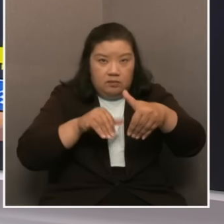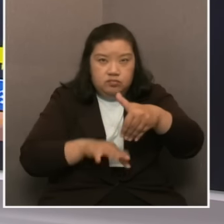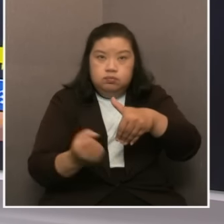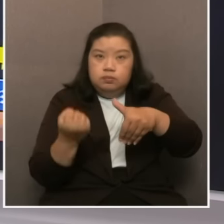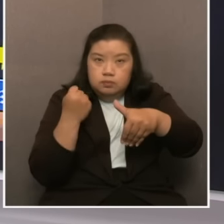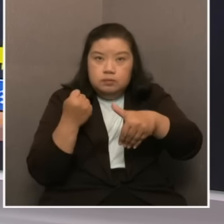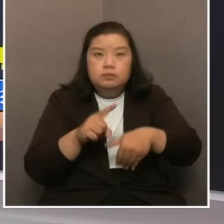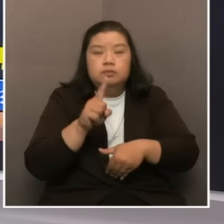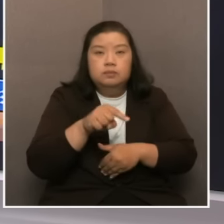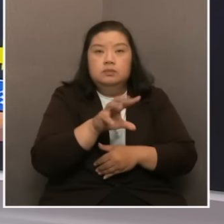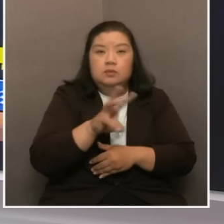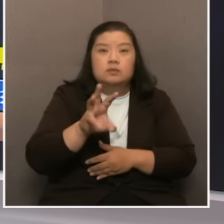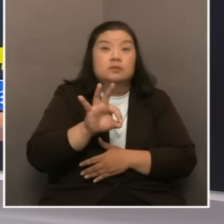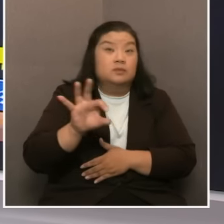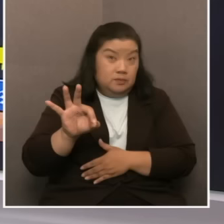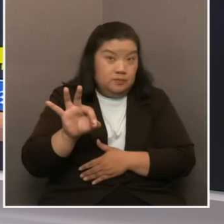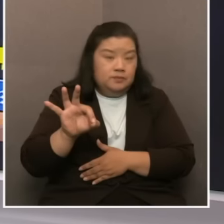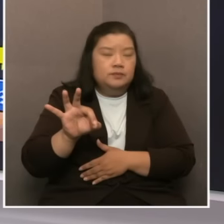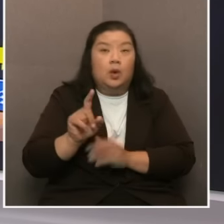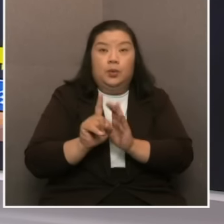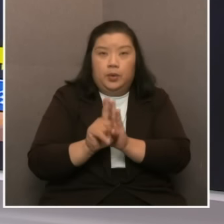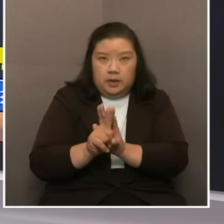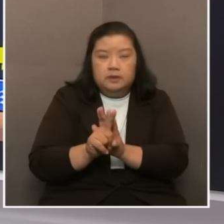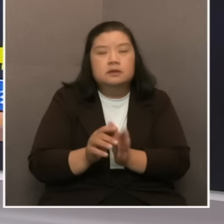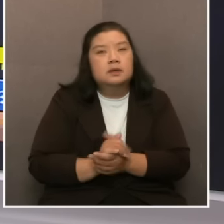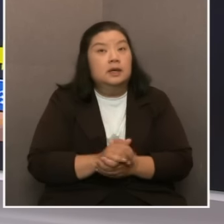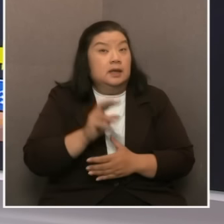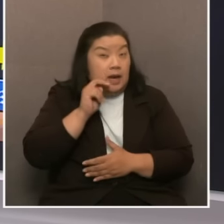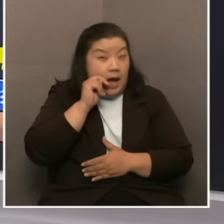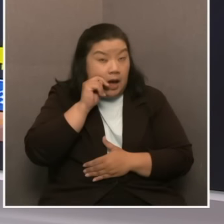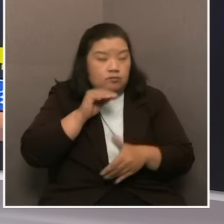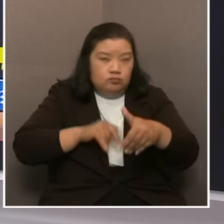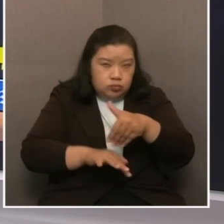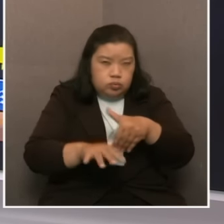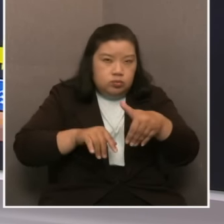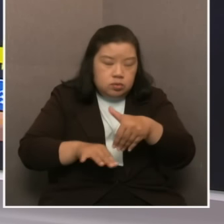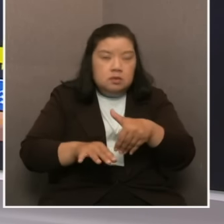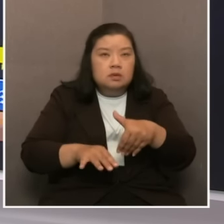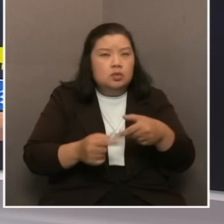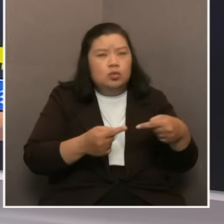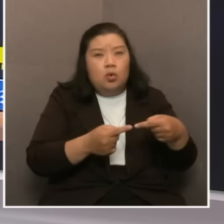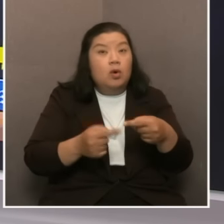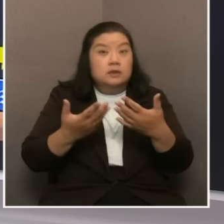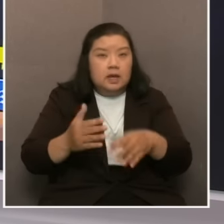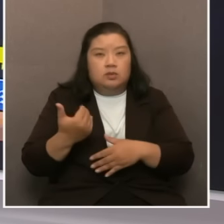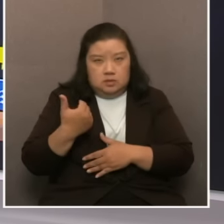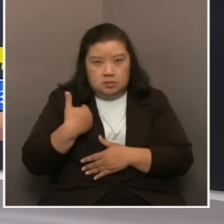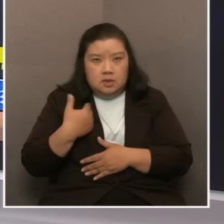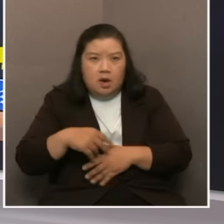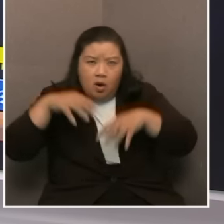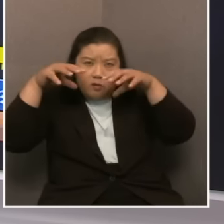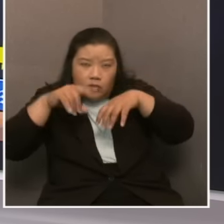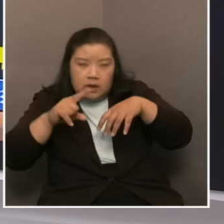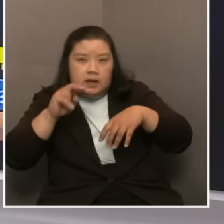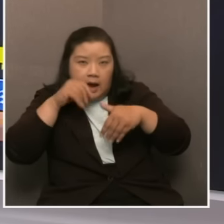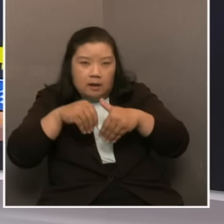699 V m.จะยังคงอยู่ในอัตรานนี้อย่ต่เนองเลยแล้วก็จะเปับเพิ่มตามสถานodeclarไม่วจะ